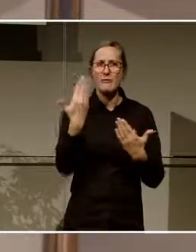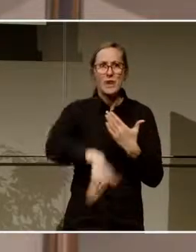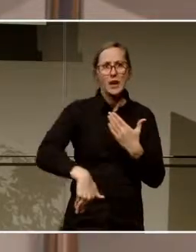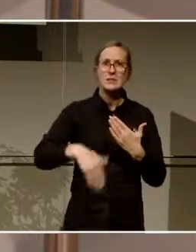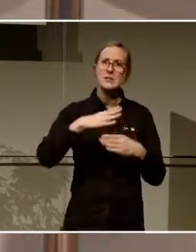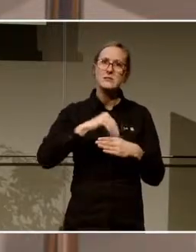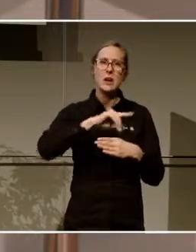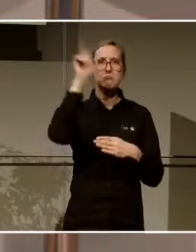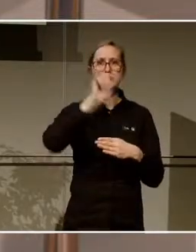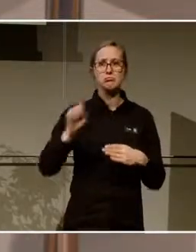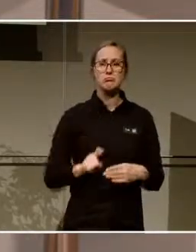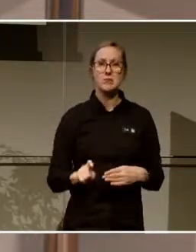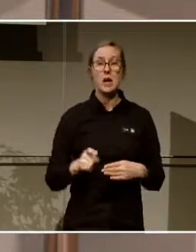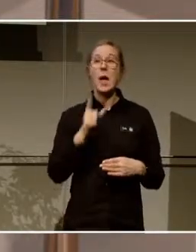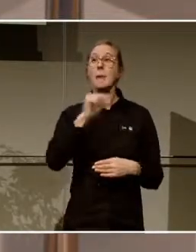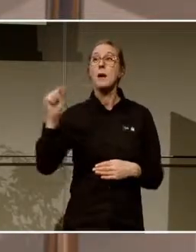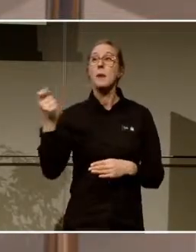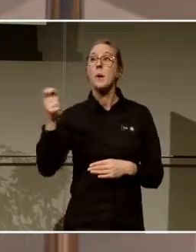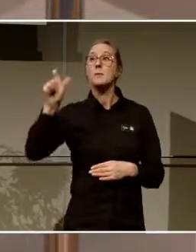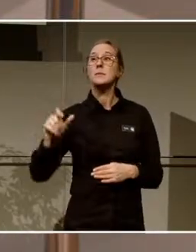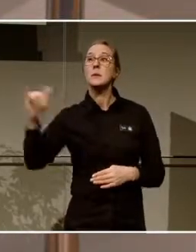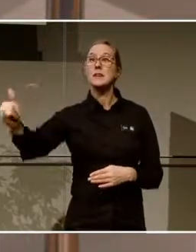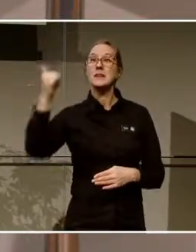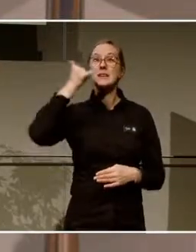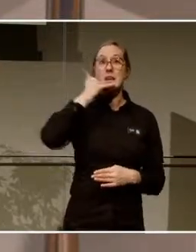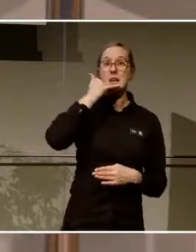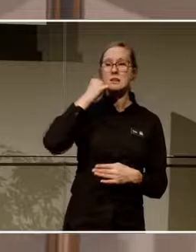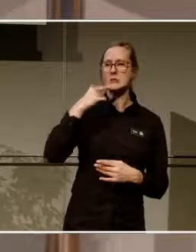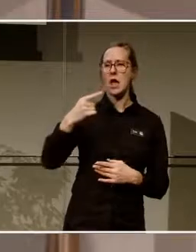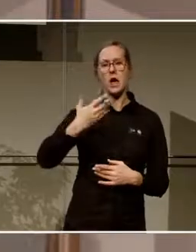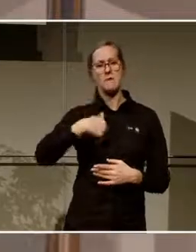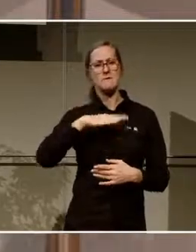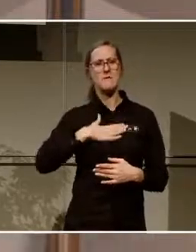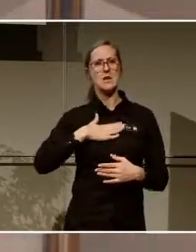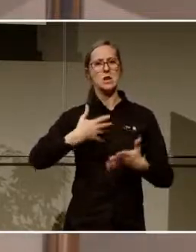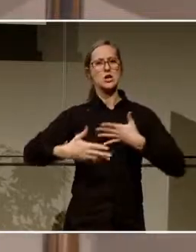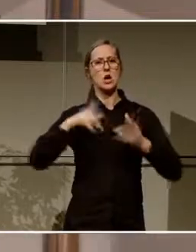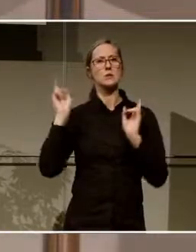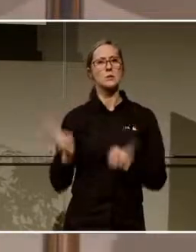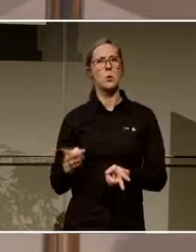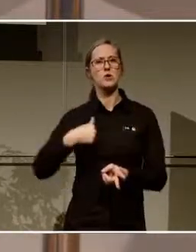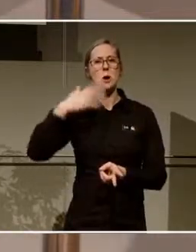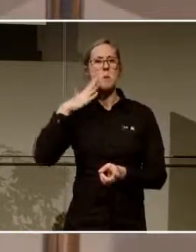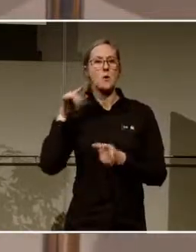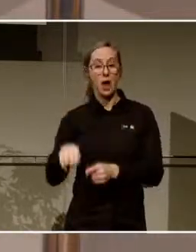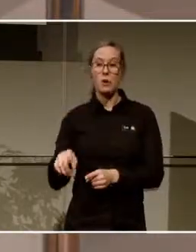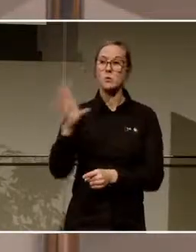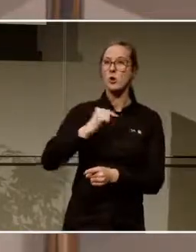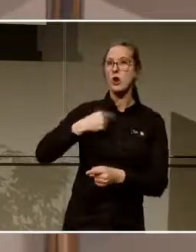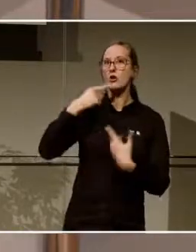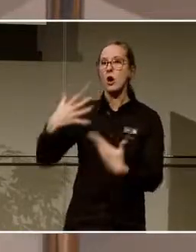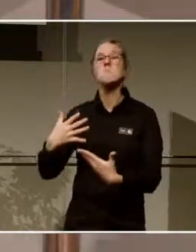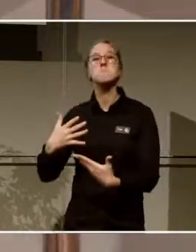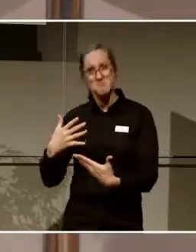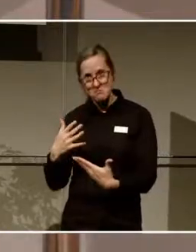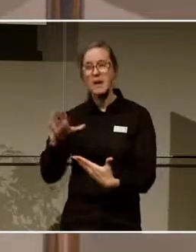Ibland kan det hända att någon ringer mig och säger jag skulle vilja göra det här, jag bor där och där. Ja, jag vet en som gör det. Ganska nära dig. Eller